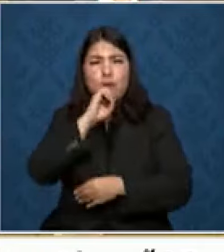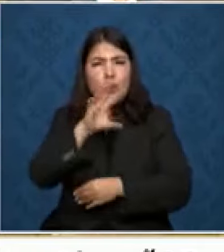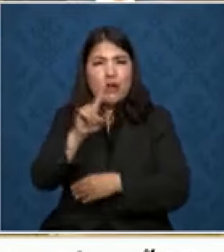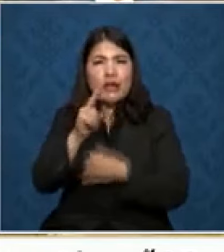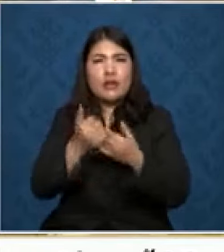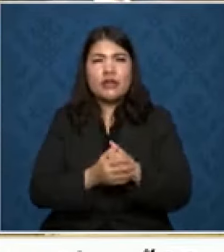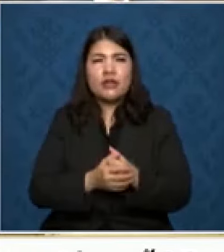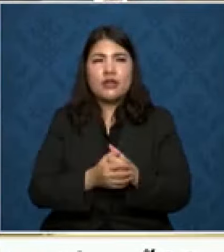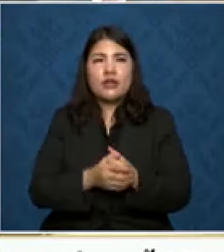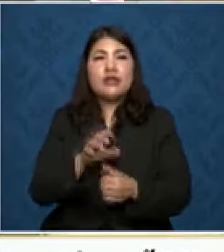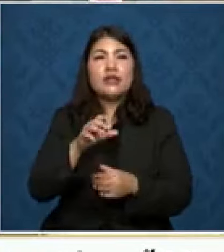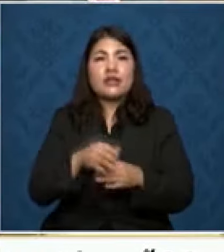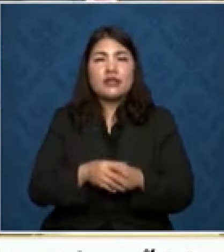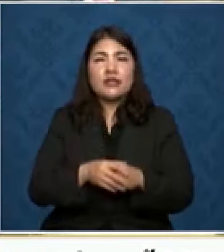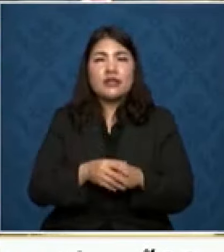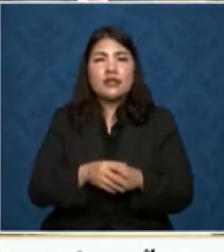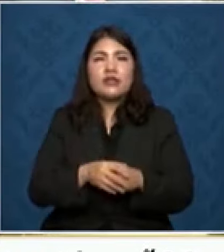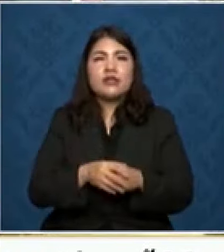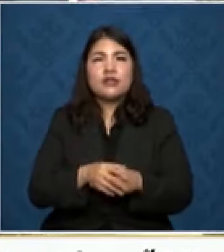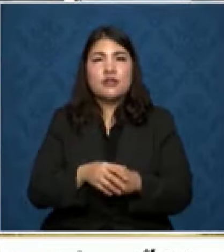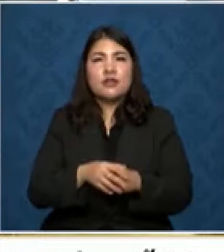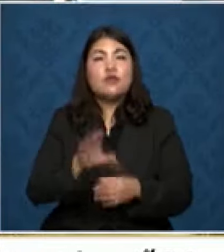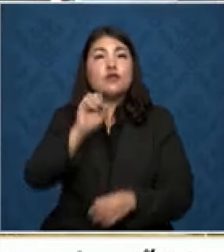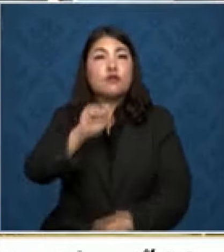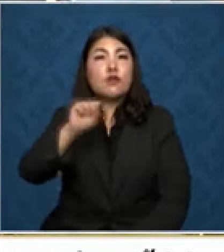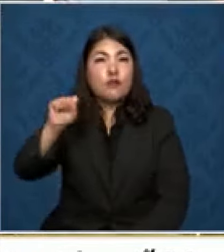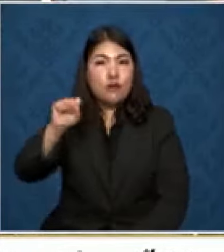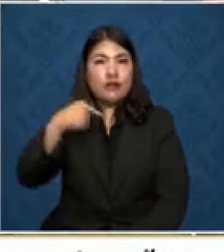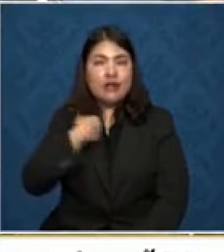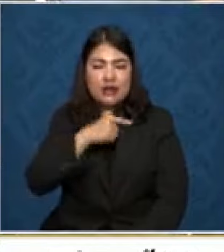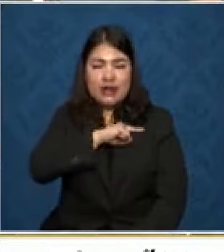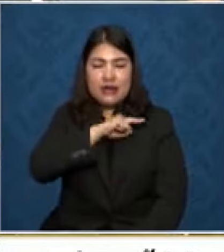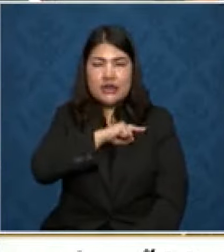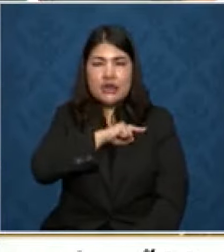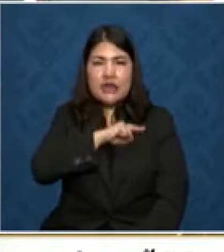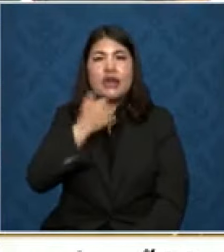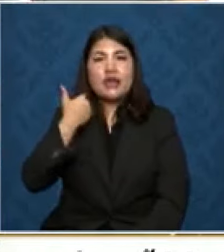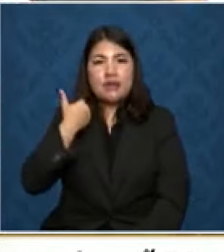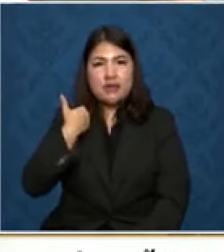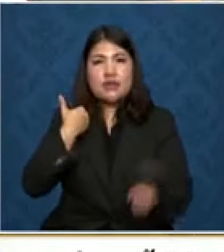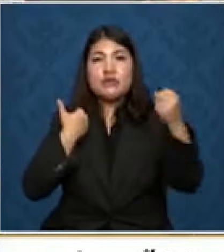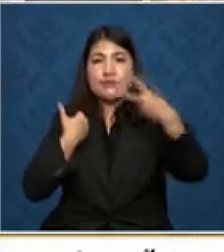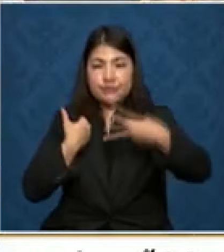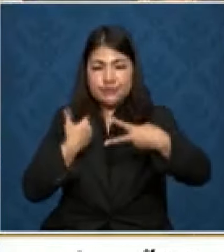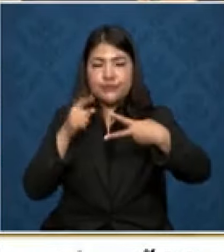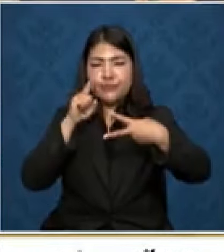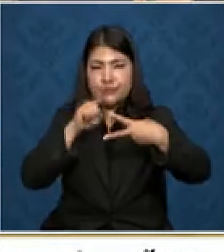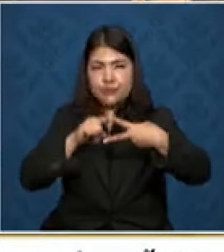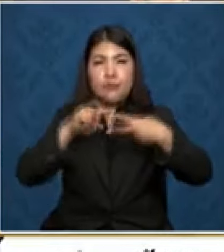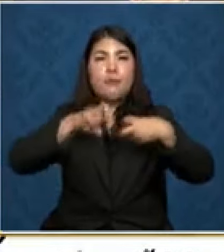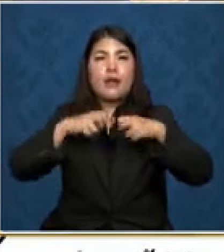สมาชิกจะทำหน้าที่ได้แค่ 2อย่างนั่นคือ 1เสนอ